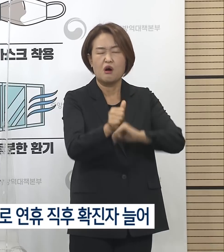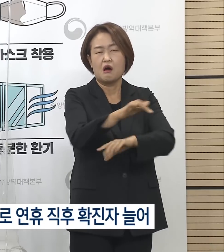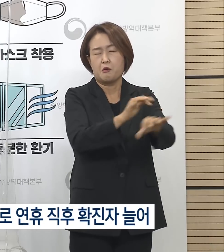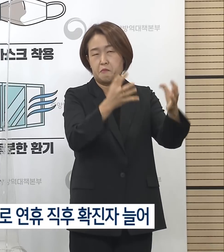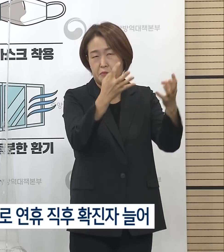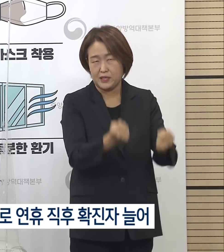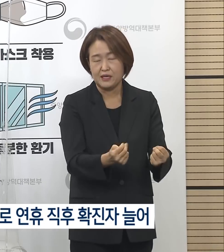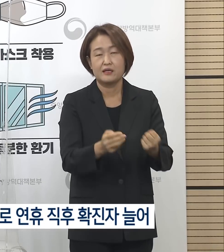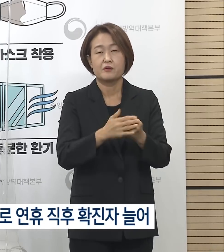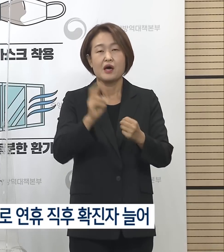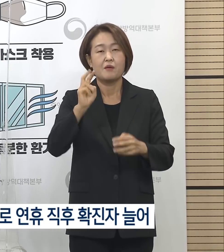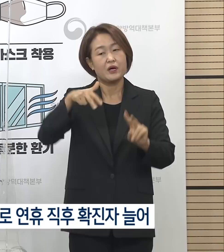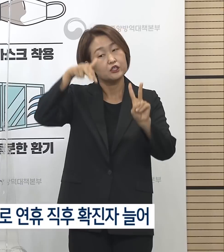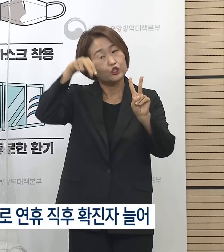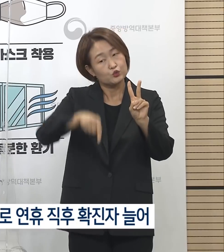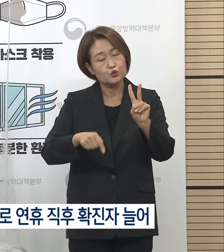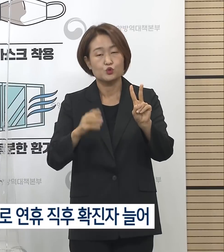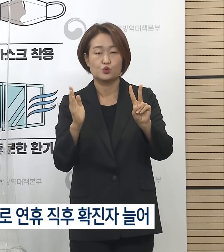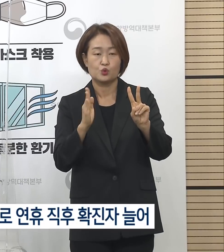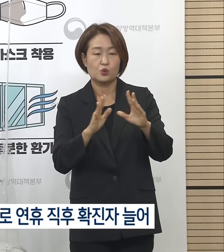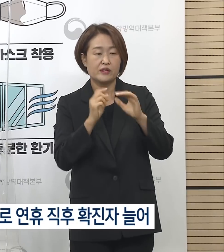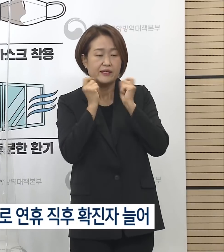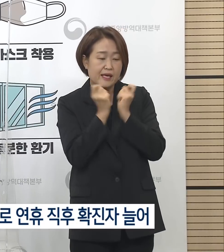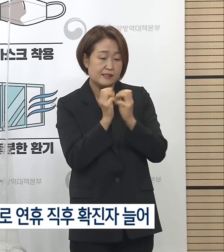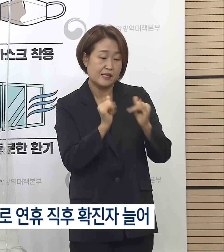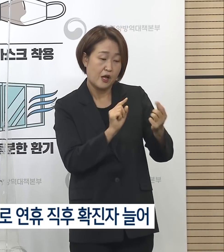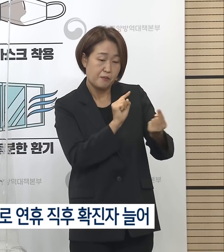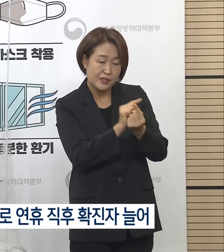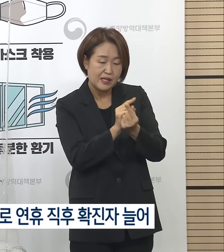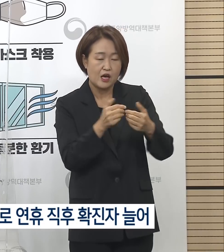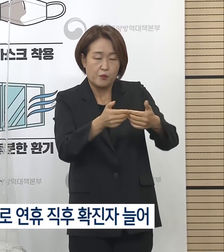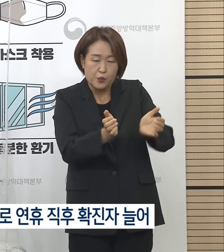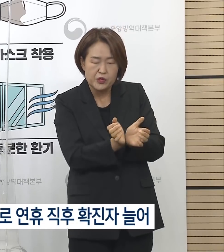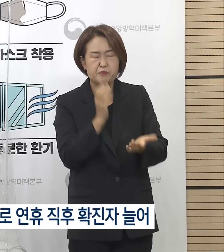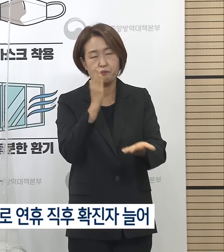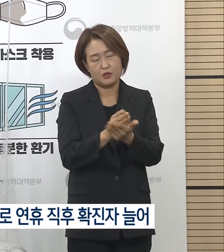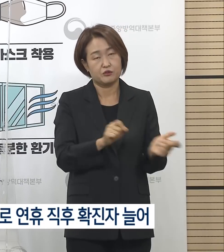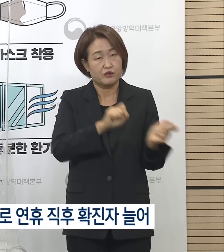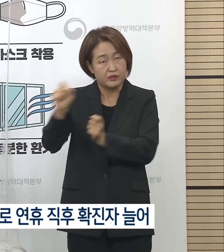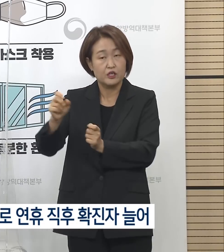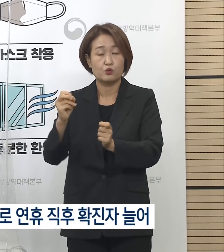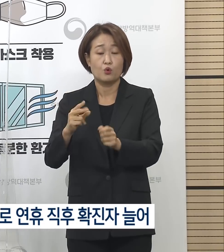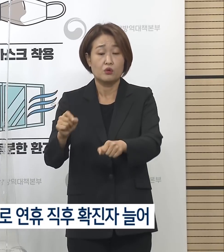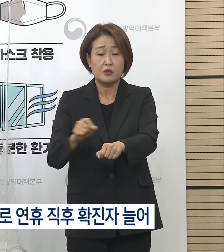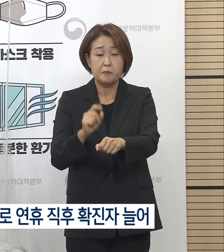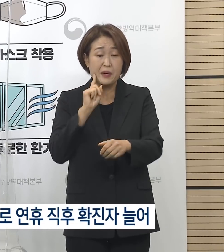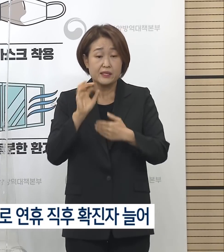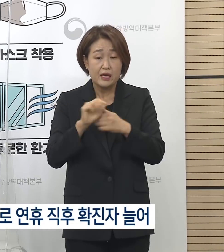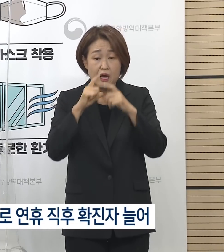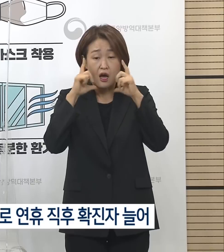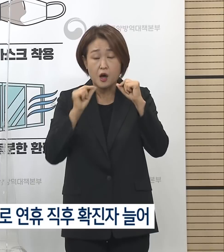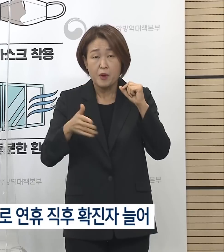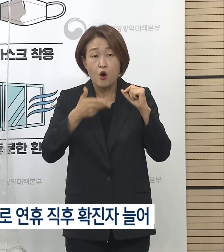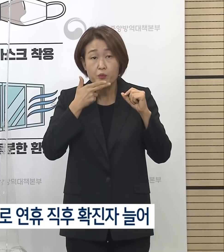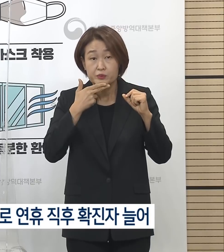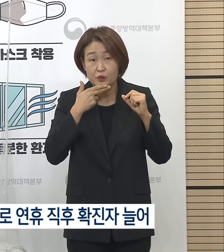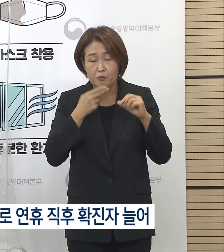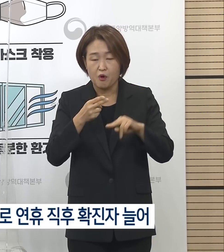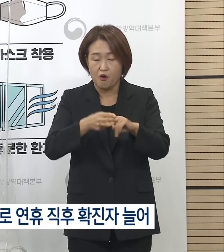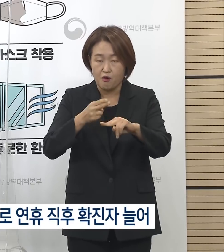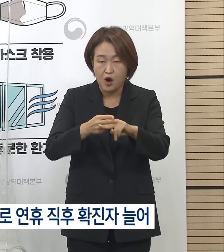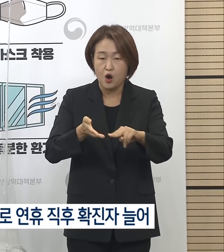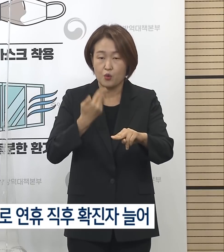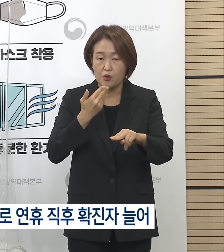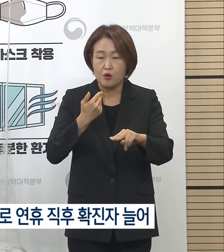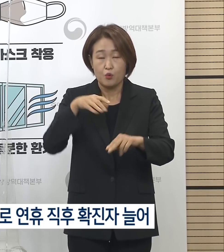최소 2주간은 사적 모임을 취소하거나 연기하고 특히 마스크 착용이 어려운 다중이용 시설의 이용은